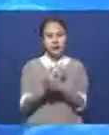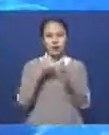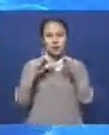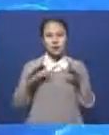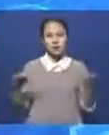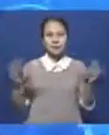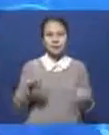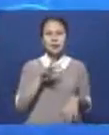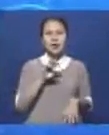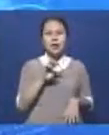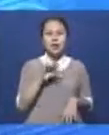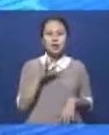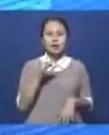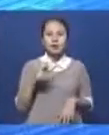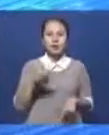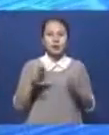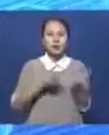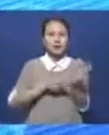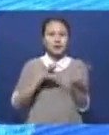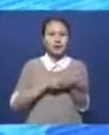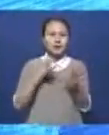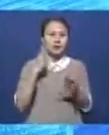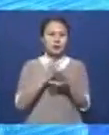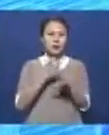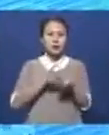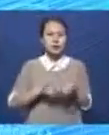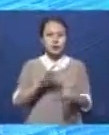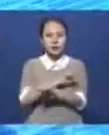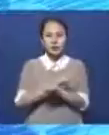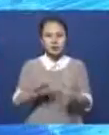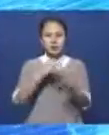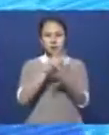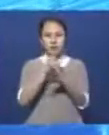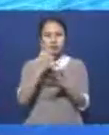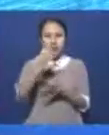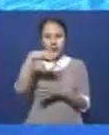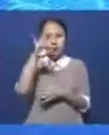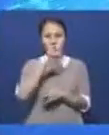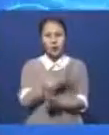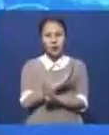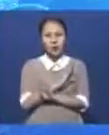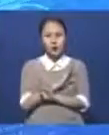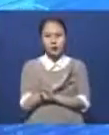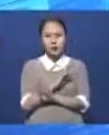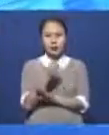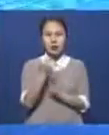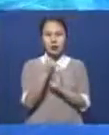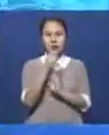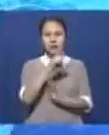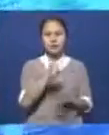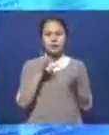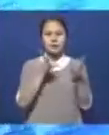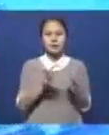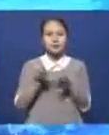Мысырдың Минуфия провинциясында жолаушы пойыздарының бірінде жарылғыш іске қосылып, екі полицей опат болды. Тағы 11 адам түрлі жарақат